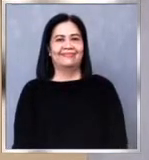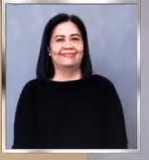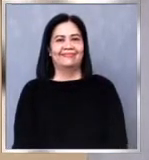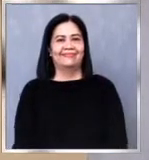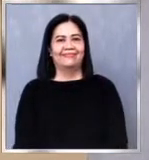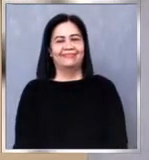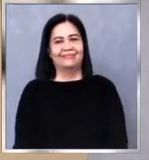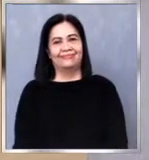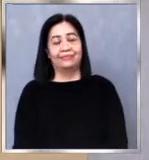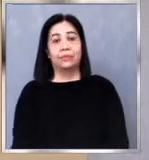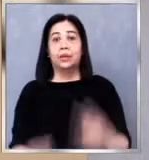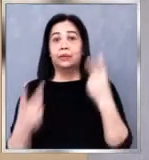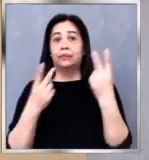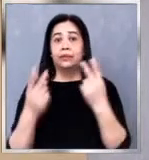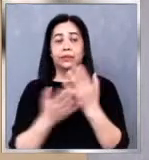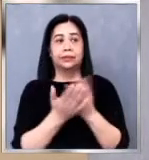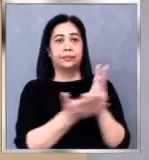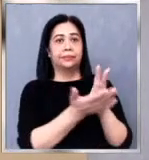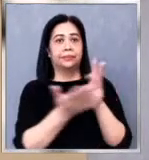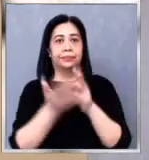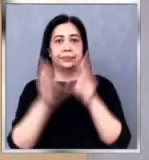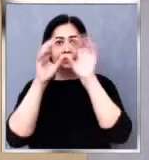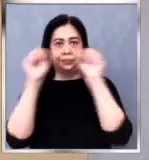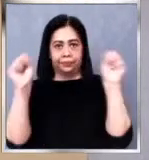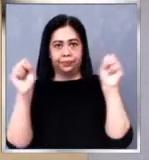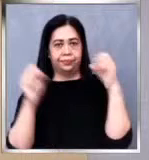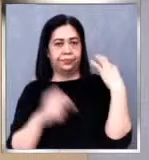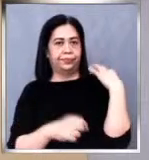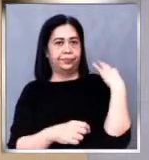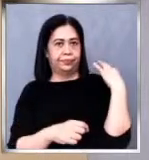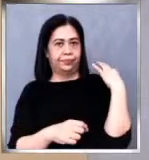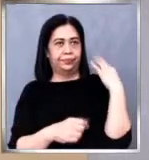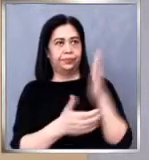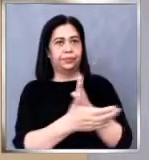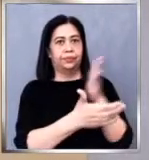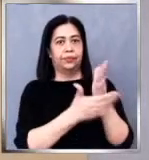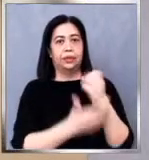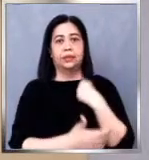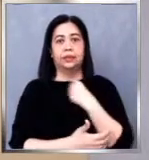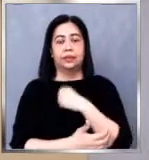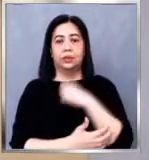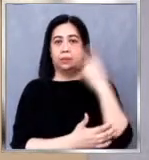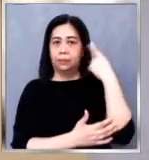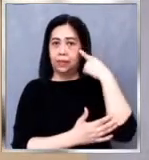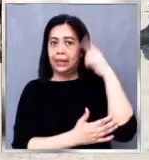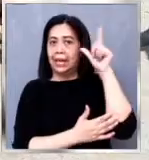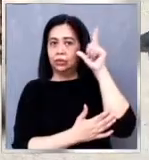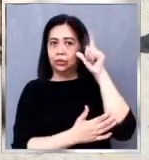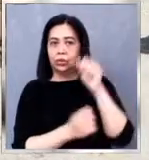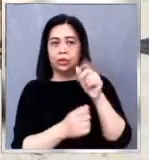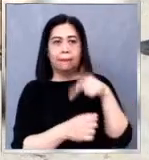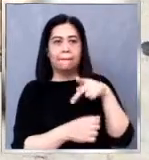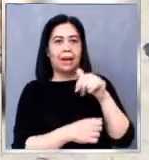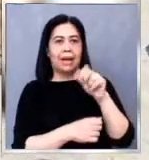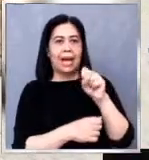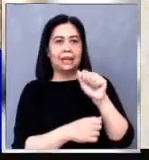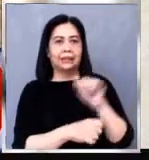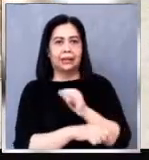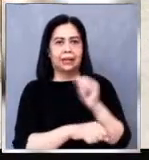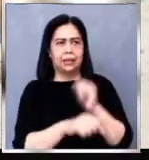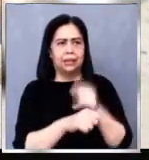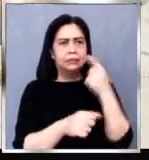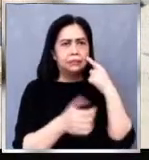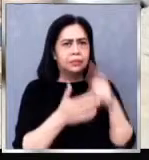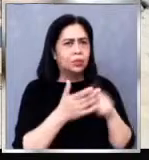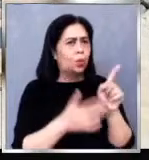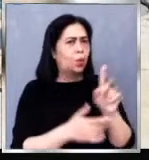Bumisita sa ilang lugar ang mga presidential aspirant. Nagpunta si Senator Ping Lacson sa Pag-asa Island kanina para alamin ang mga pangangailangan ng